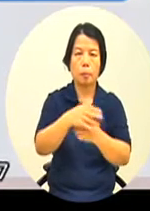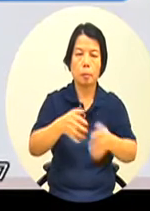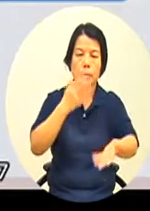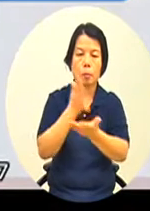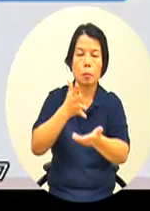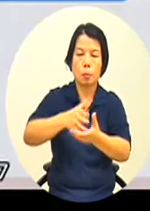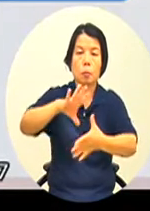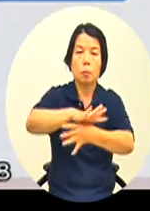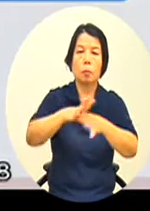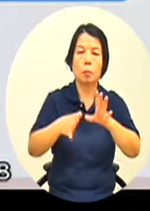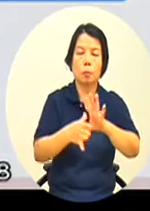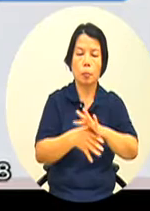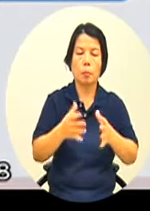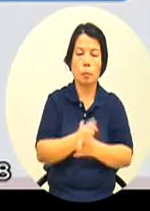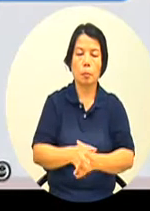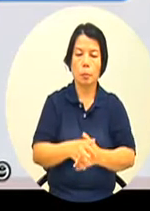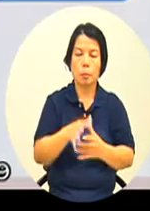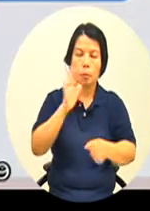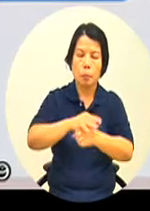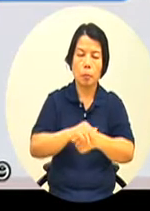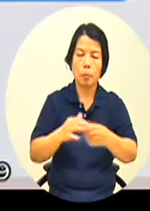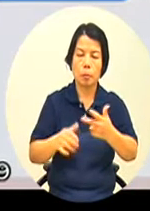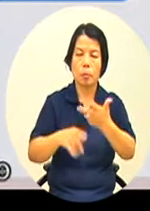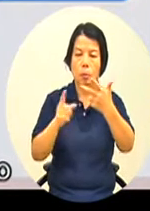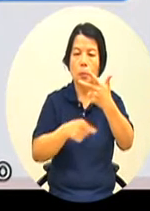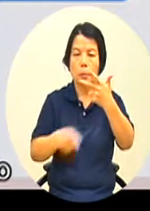究7名，奖励部